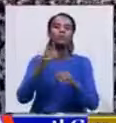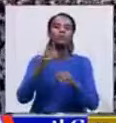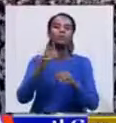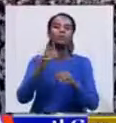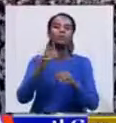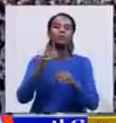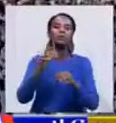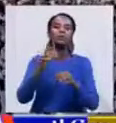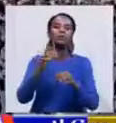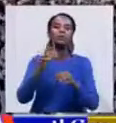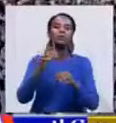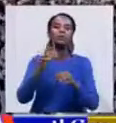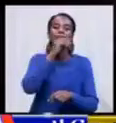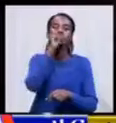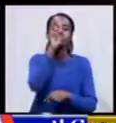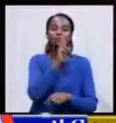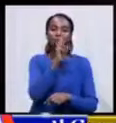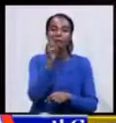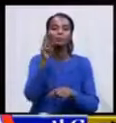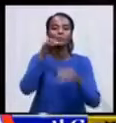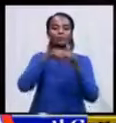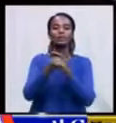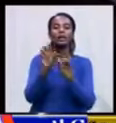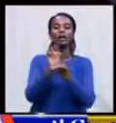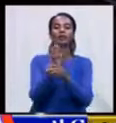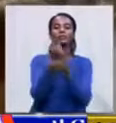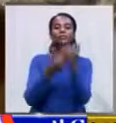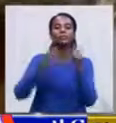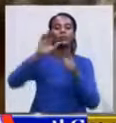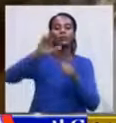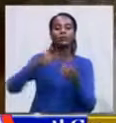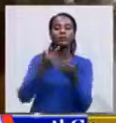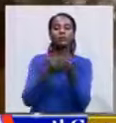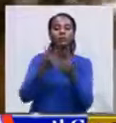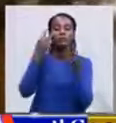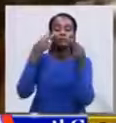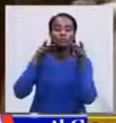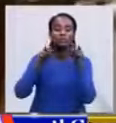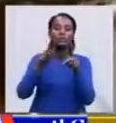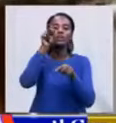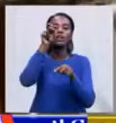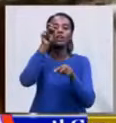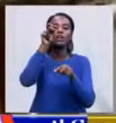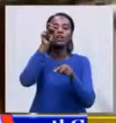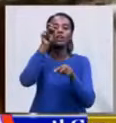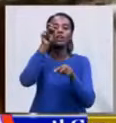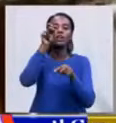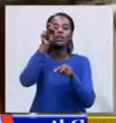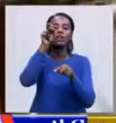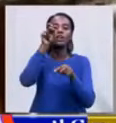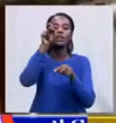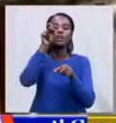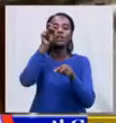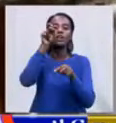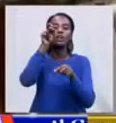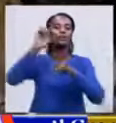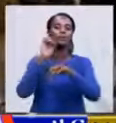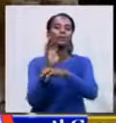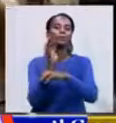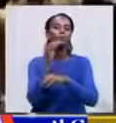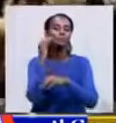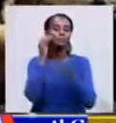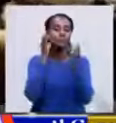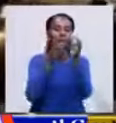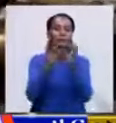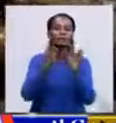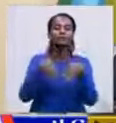የሚጠራው የረመዳን የጾም ወቅት ለመግባት ቀናት ብቻ ቀርተውታል። ይህንን በማስመልከት የደቡብ ክልል እስልምና ጉዳዮች ከፍተኛ ምክር ቤት